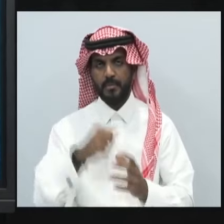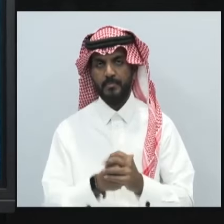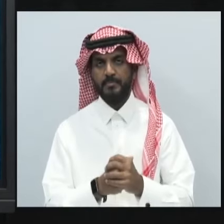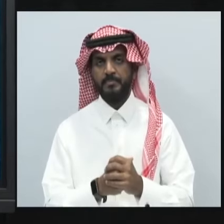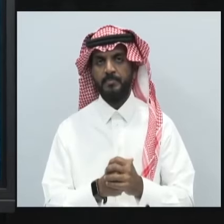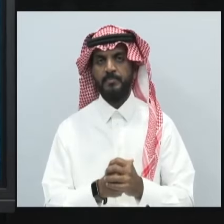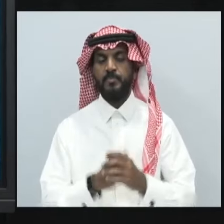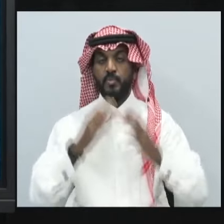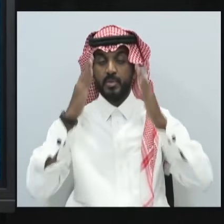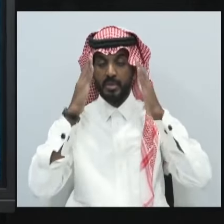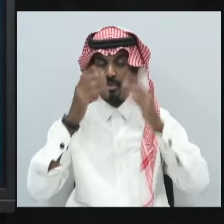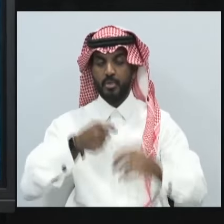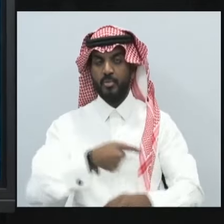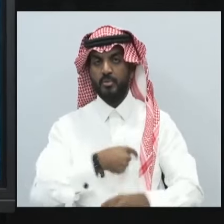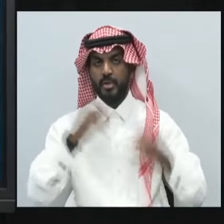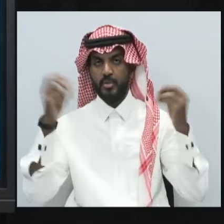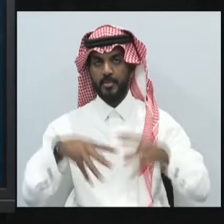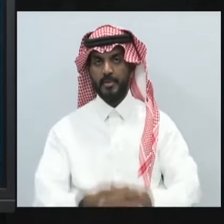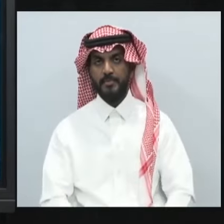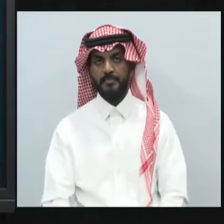والسلام عليكم ورحمه الله وبركاته